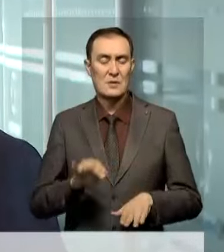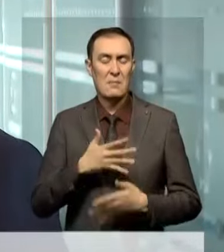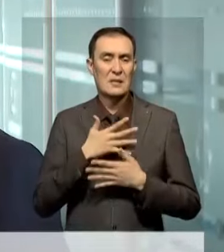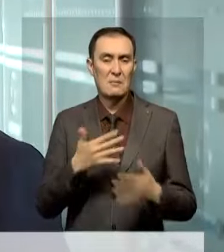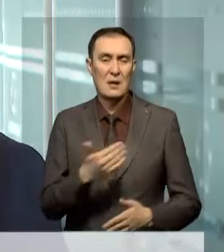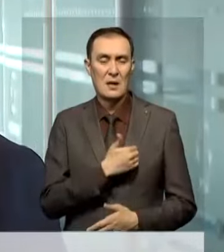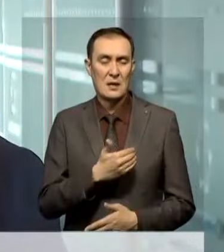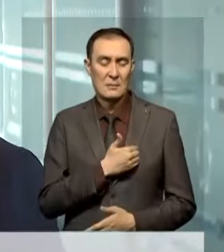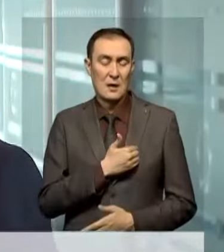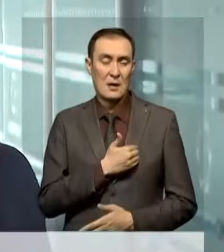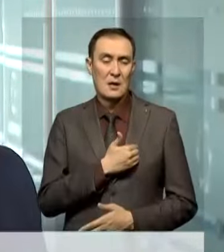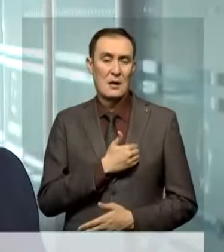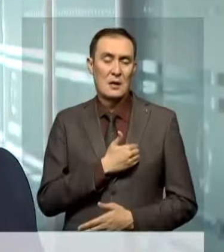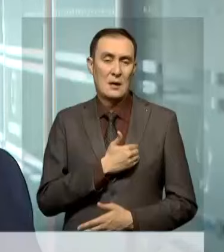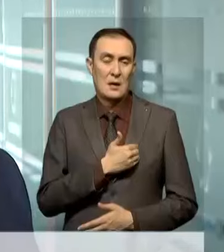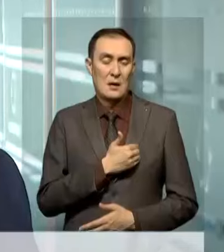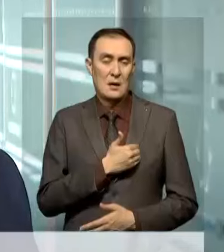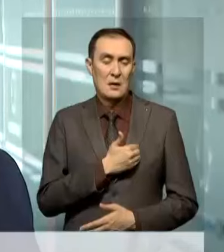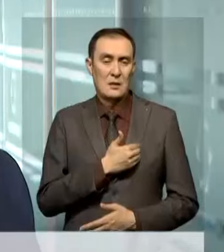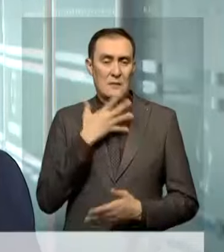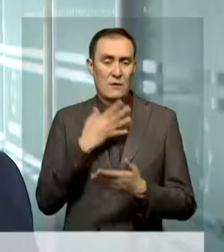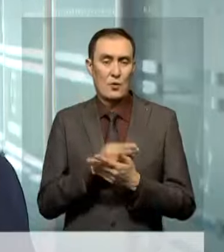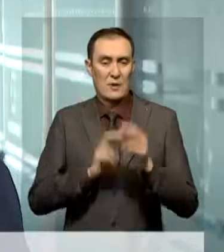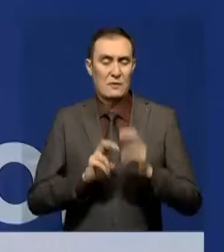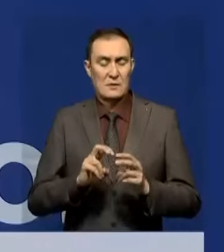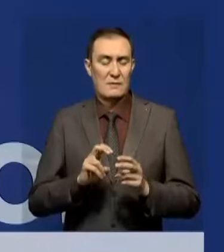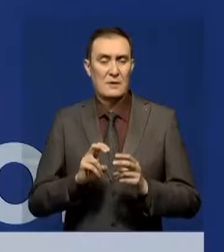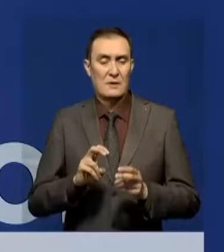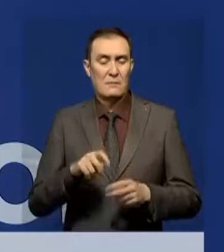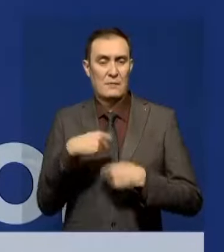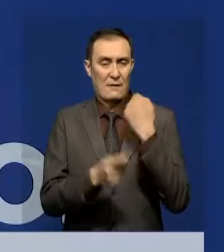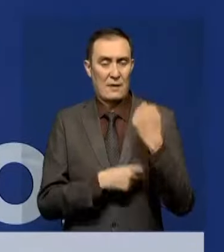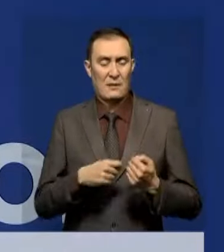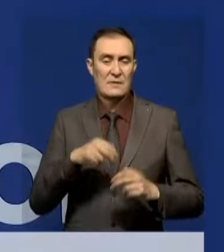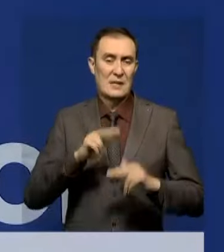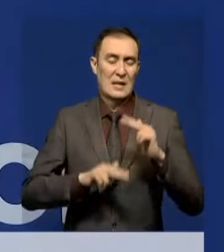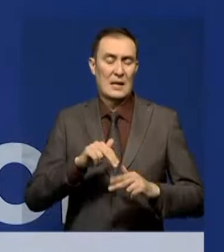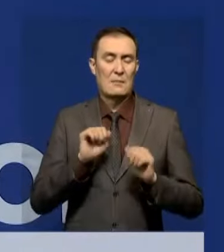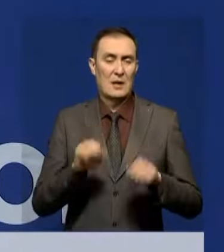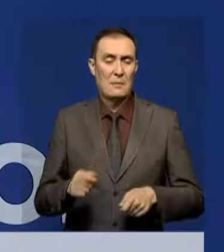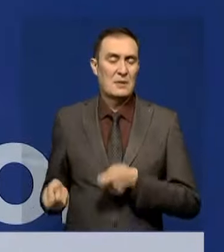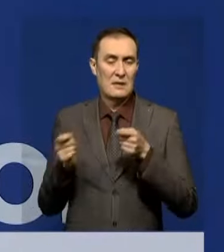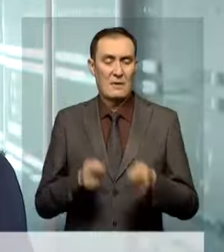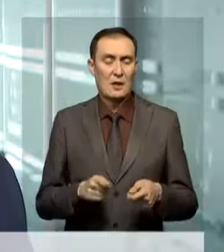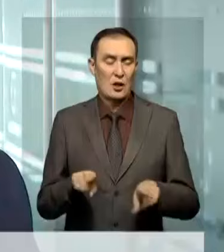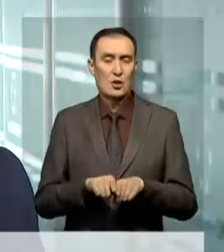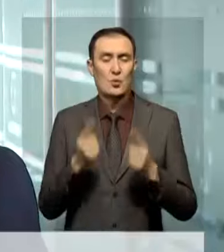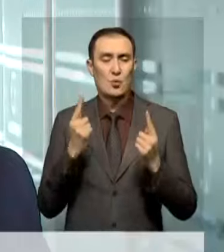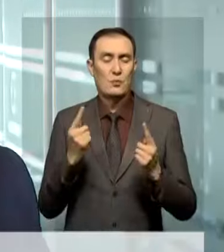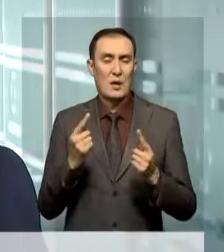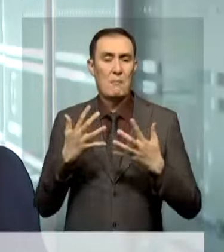мы хотим забить как локальное производство, чтобы местная продукция изготавливалась, строительные материалы могли поставляться. Ну и крупная